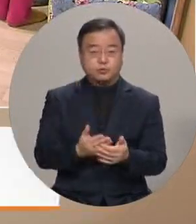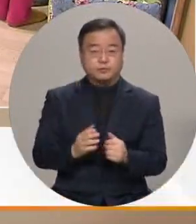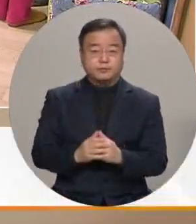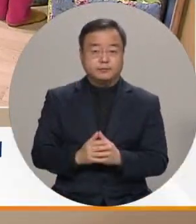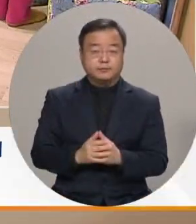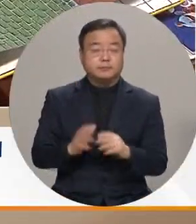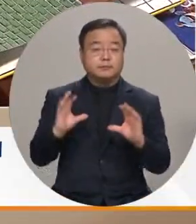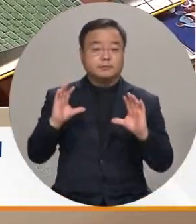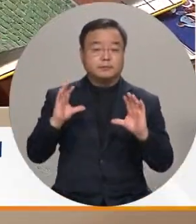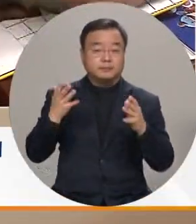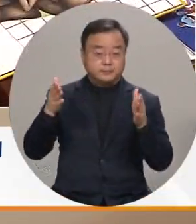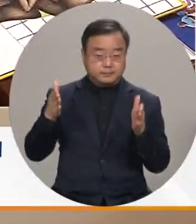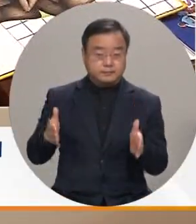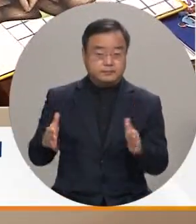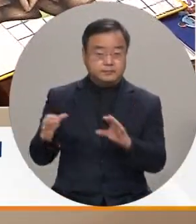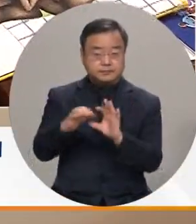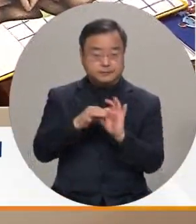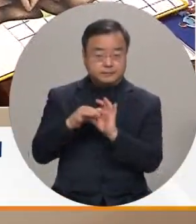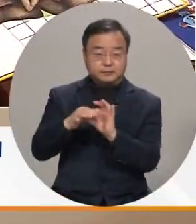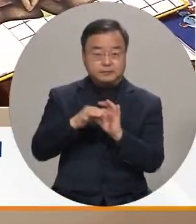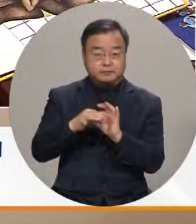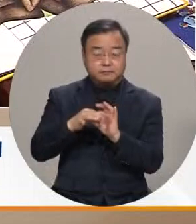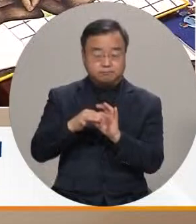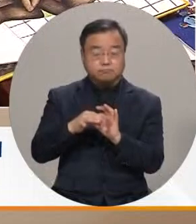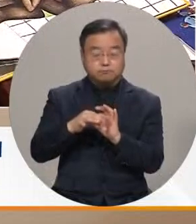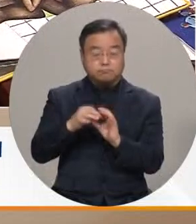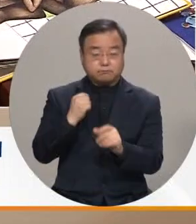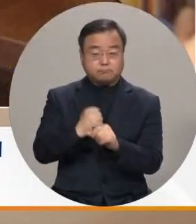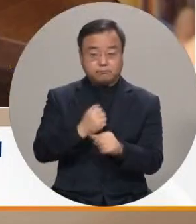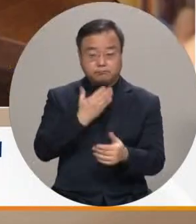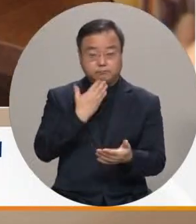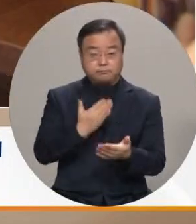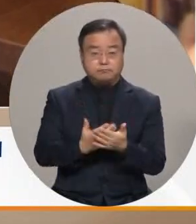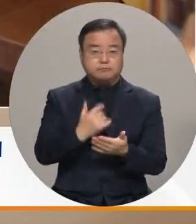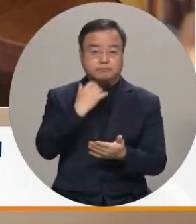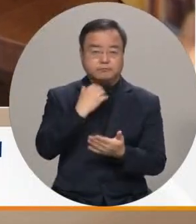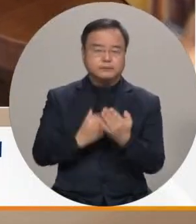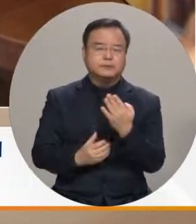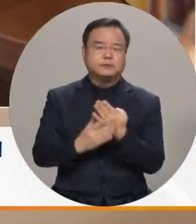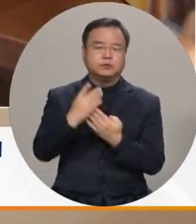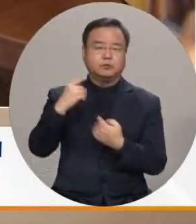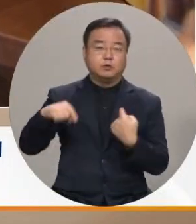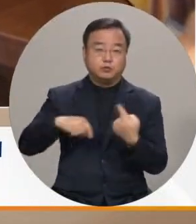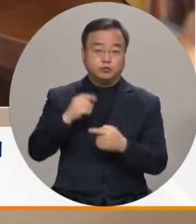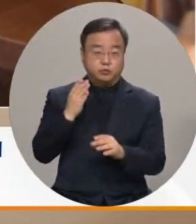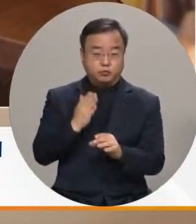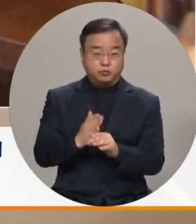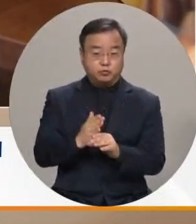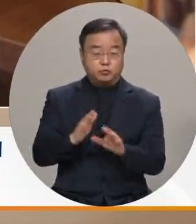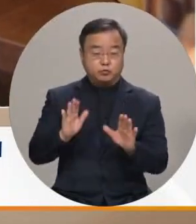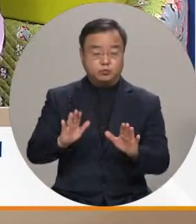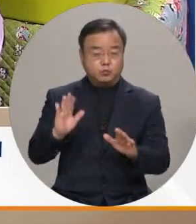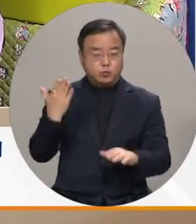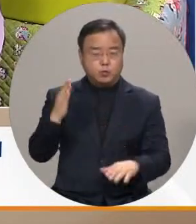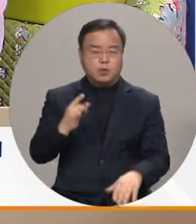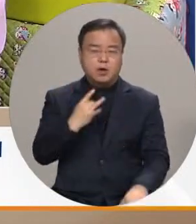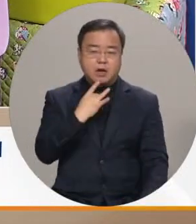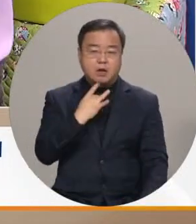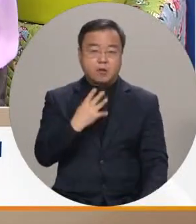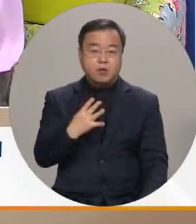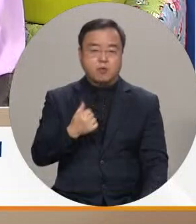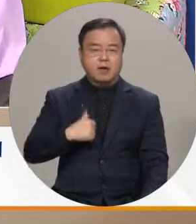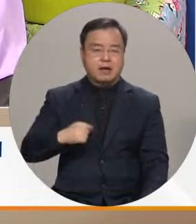그리고 아이들 사이에 관계망 중요하게 생각해서 연령 통합으로 운영이 됩니다 요즘은 외동도 많아서